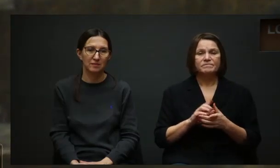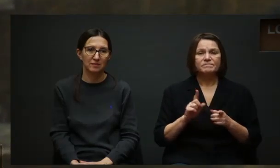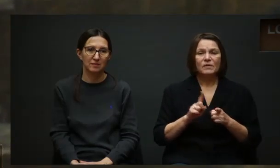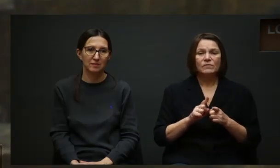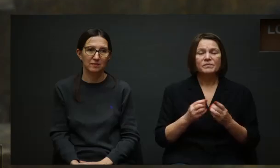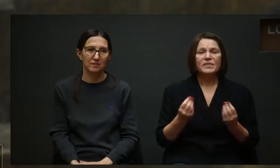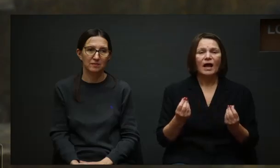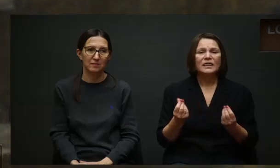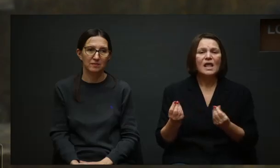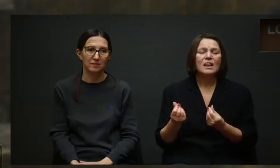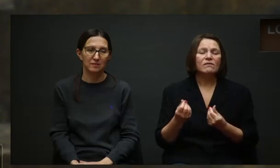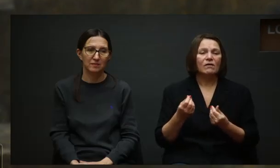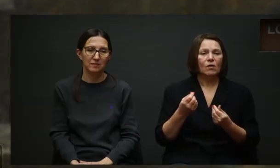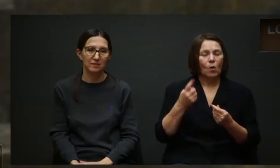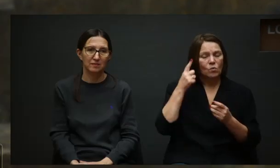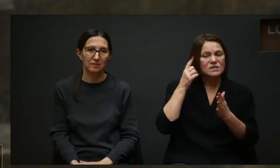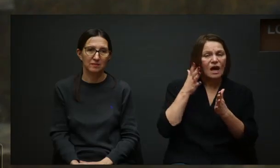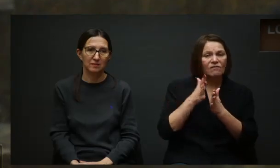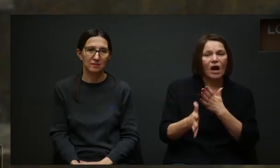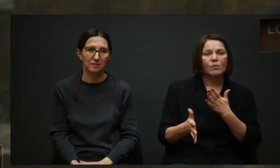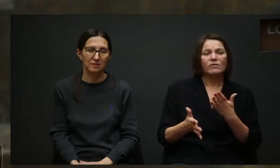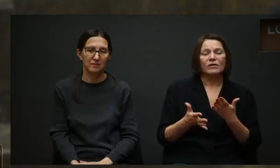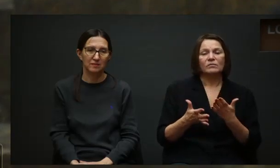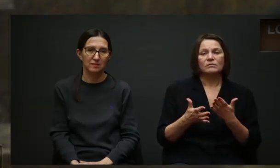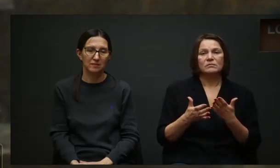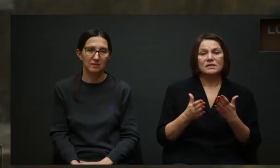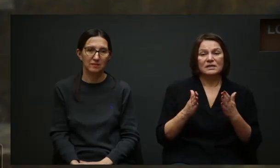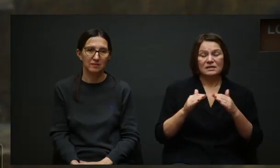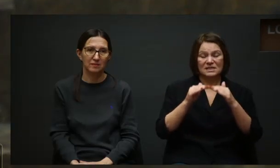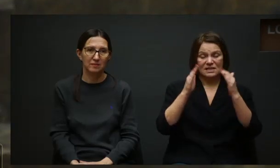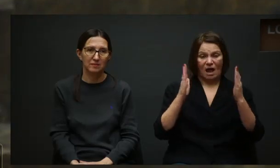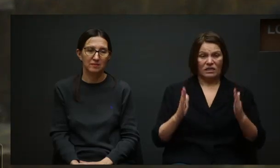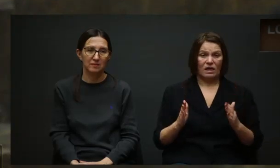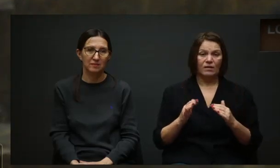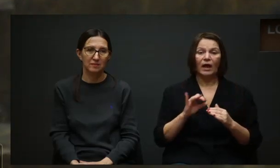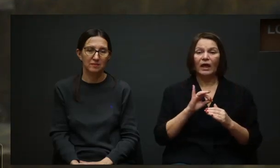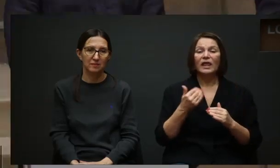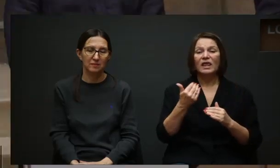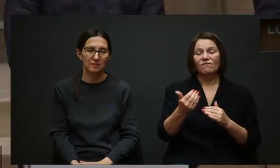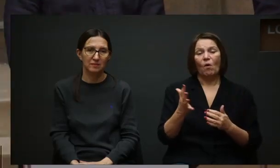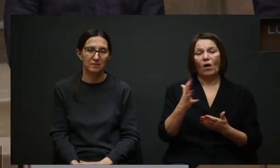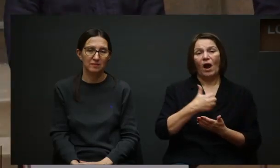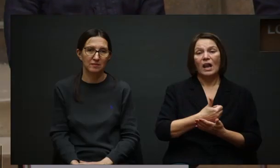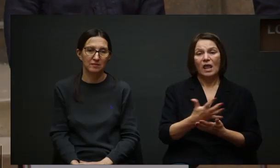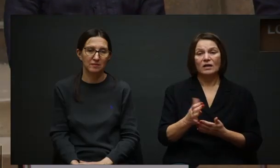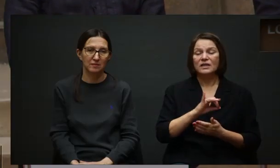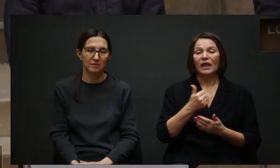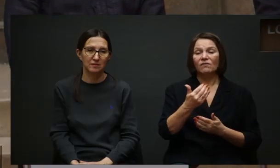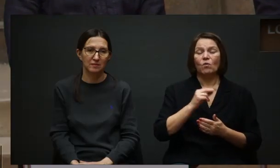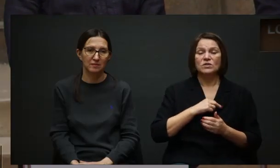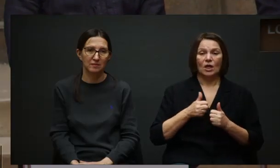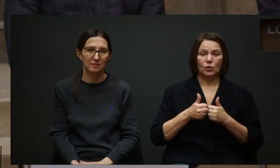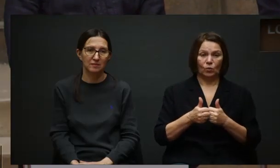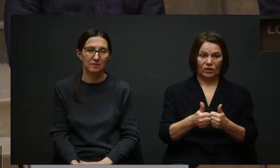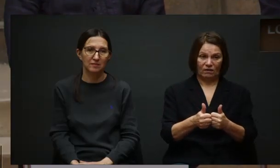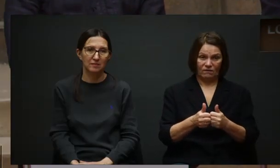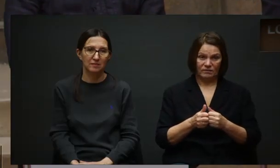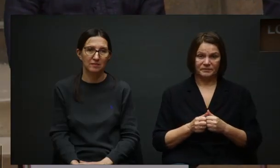тактильно узнаваемого здания и его коллекции, и его сотрудников.